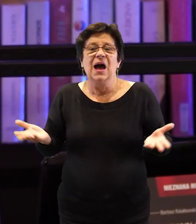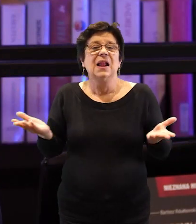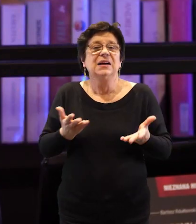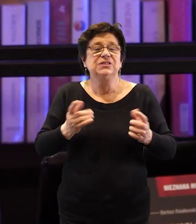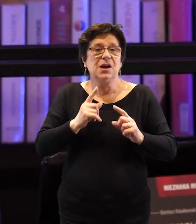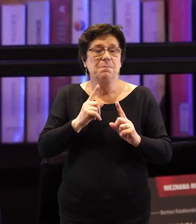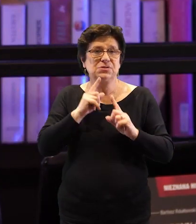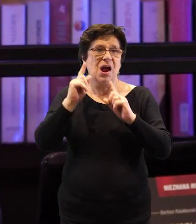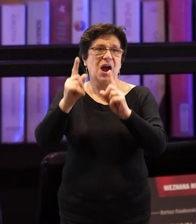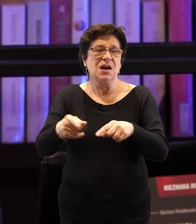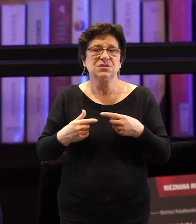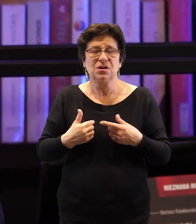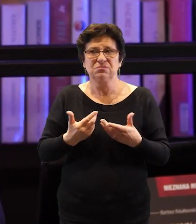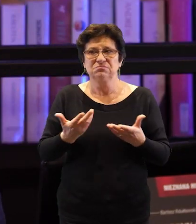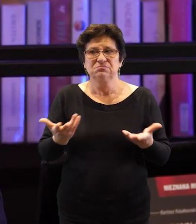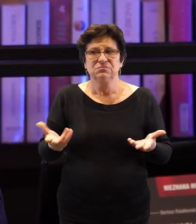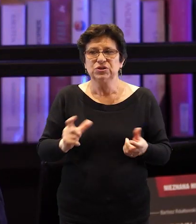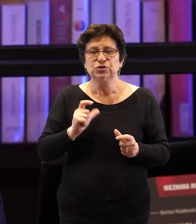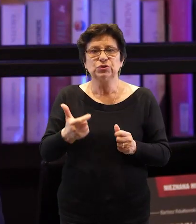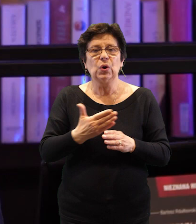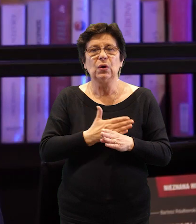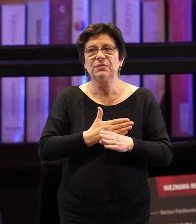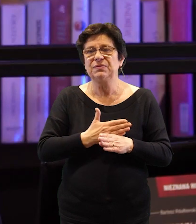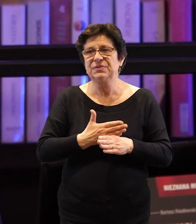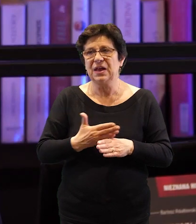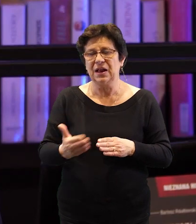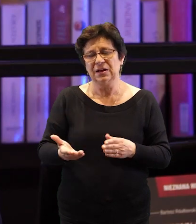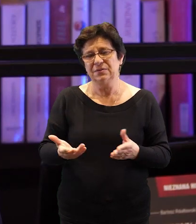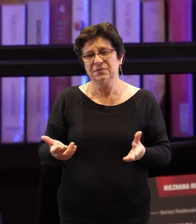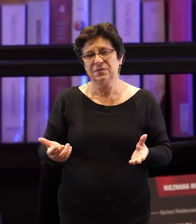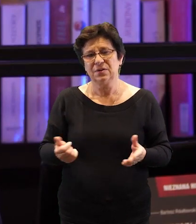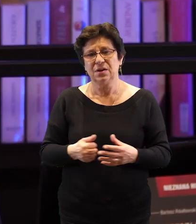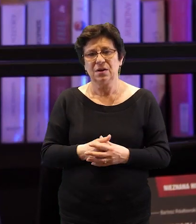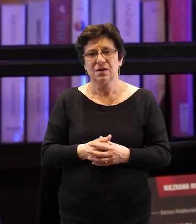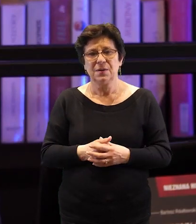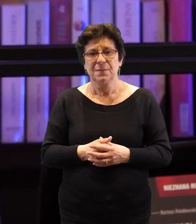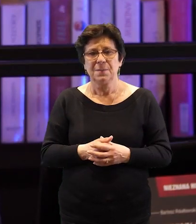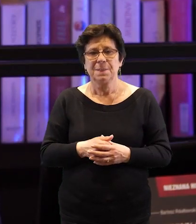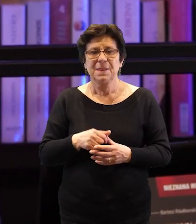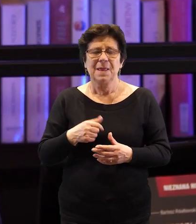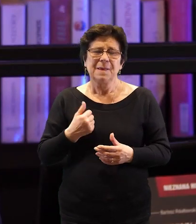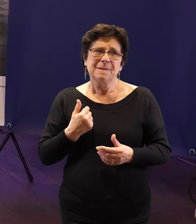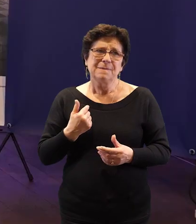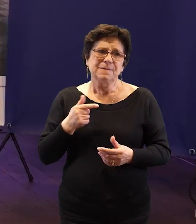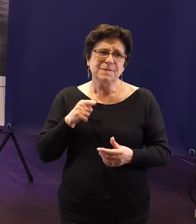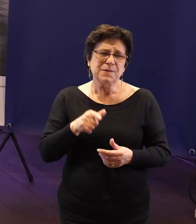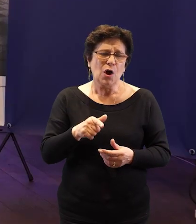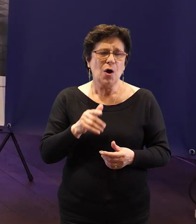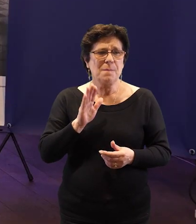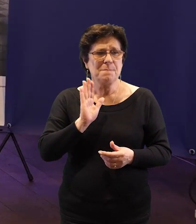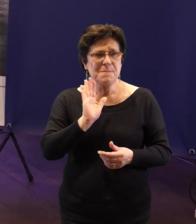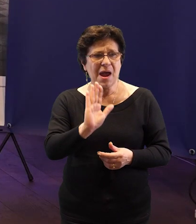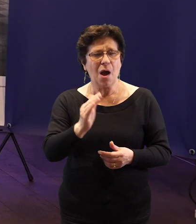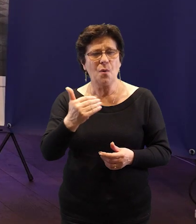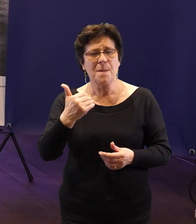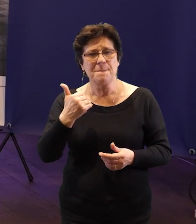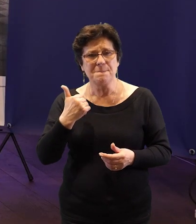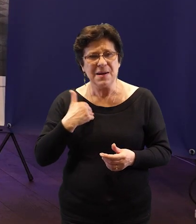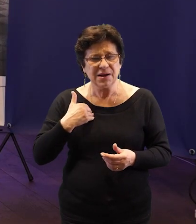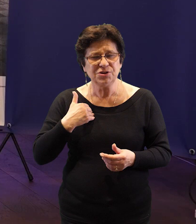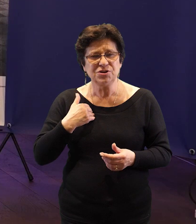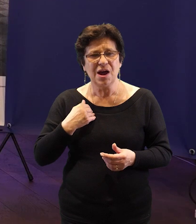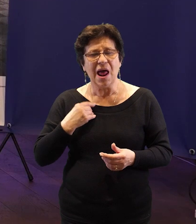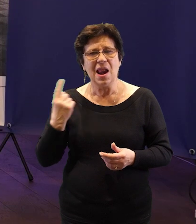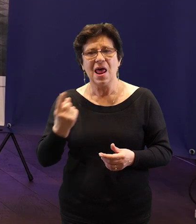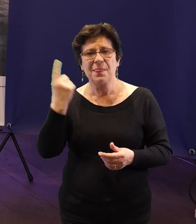stało. Twierdzi, że to miały być takie, można powiedzieć, latające bomby. To miały być takie dyski